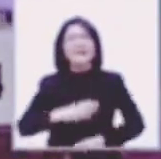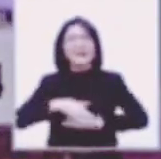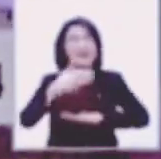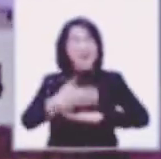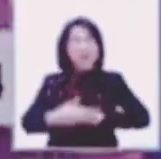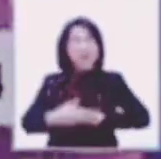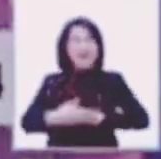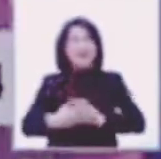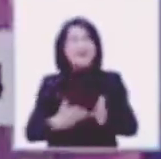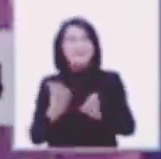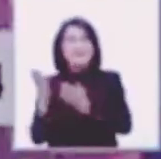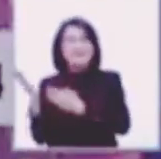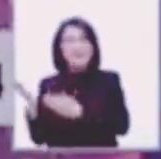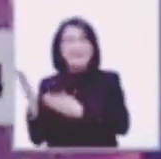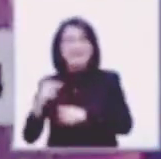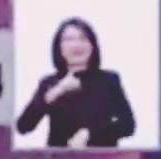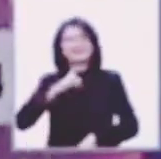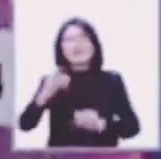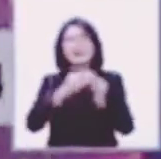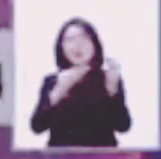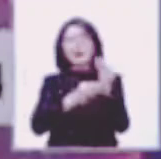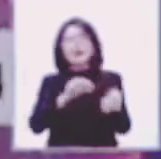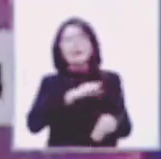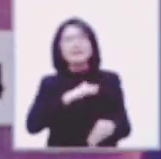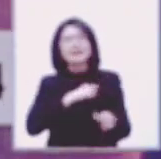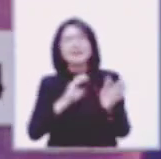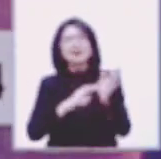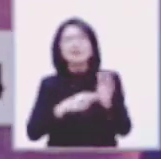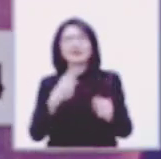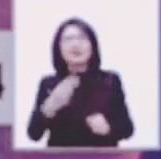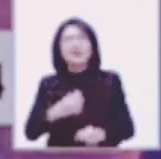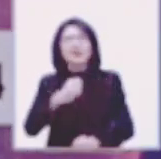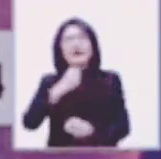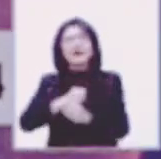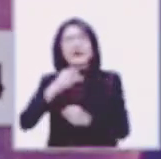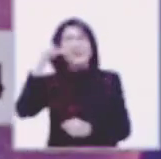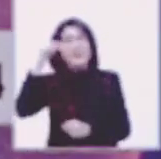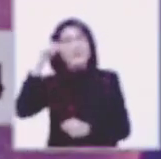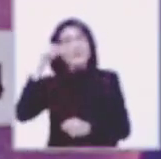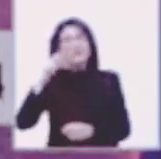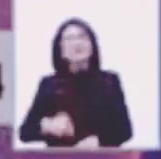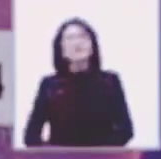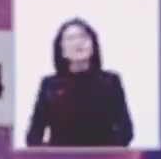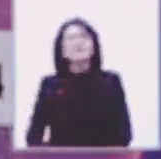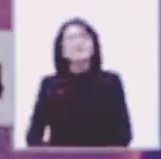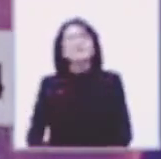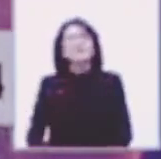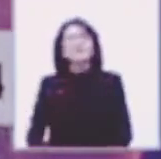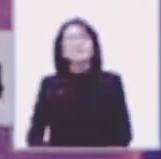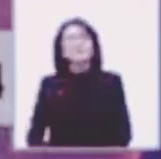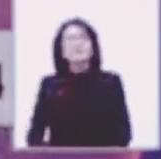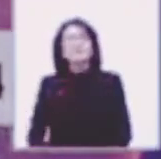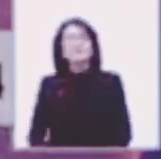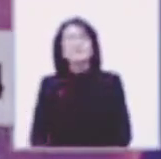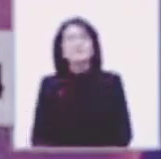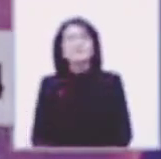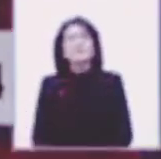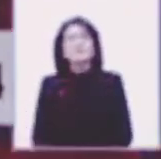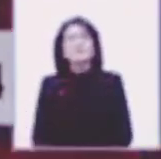Selanjutnya, kami persilakan kepada calon wakil presiden nomor urut 2, Bapak Gibran Rakabuming Raka, untuk menanggapi. Waktu Anda 1 menit,